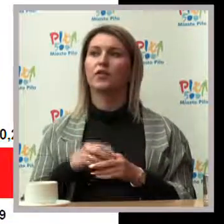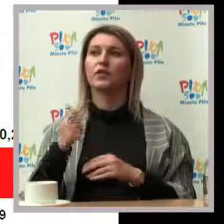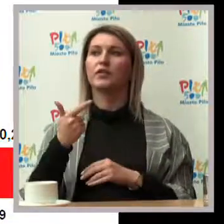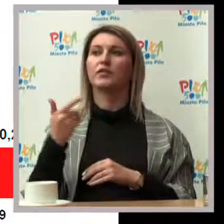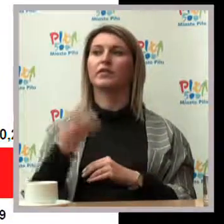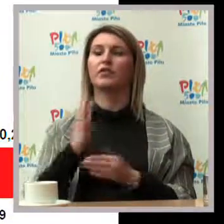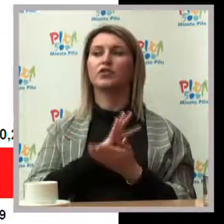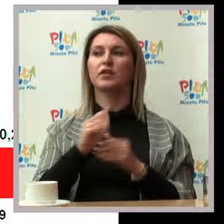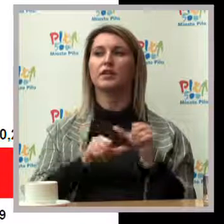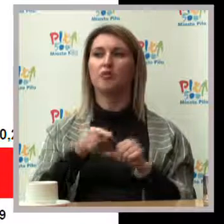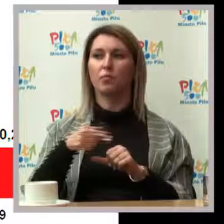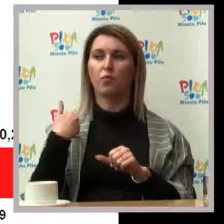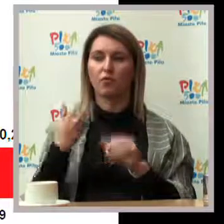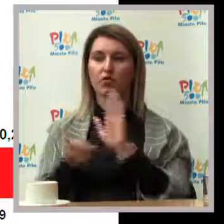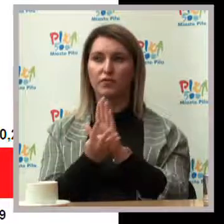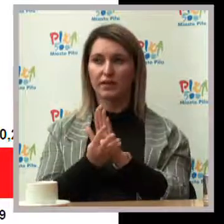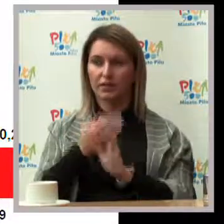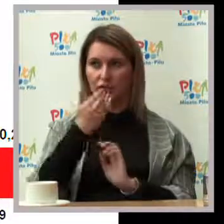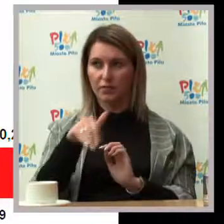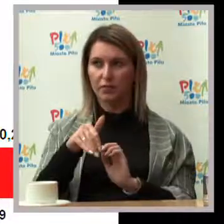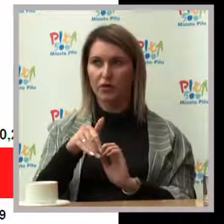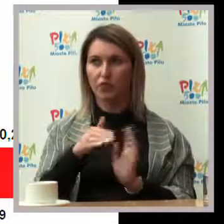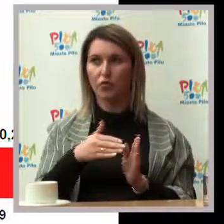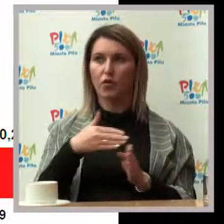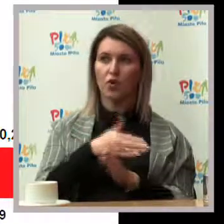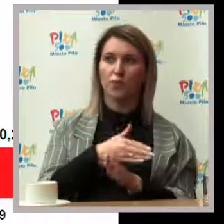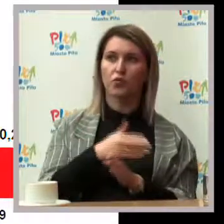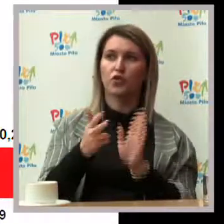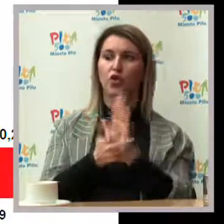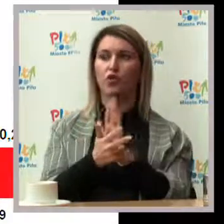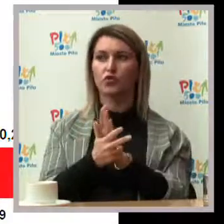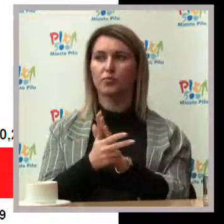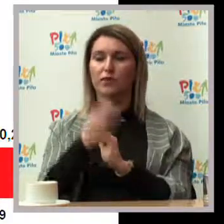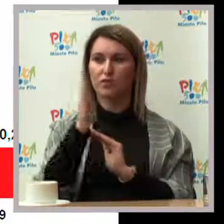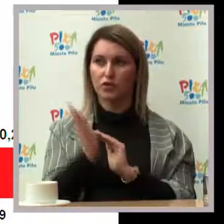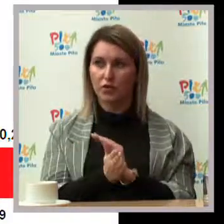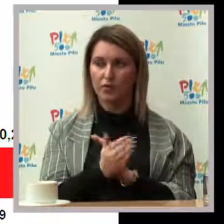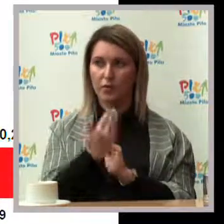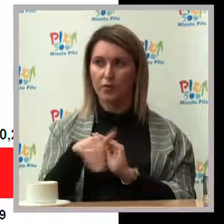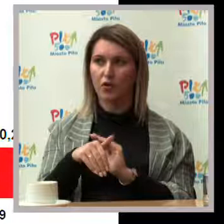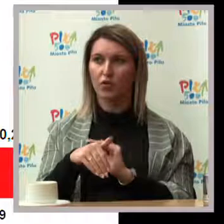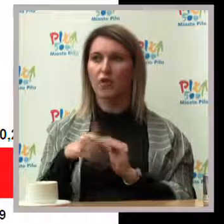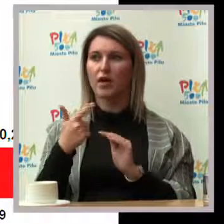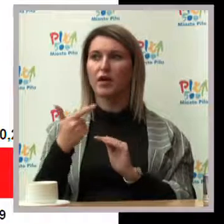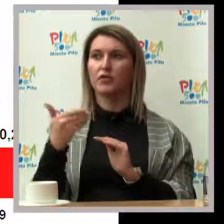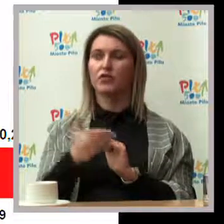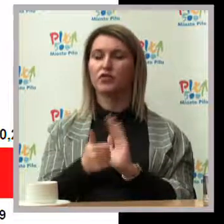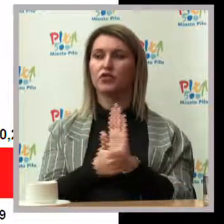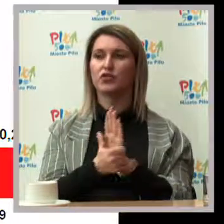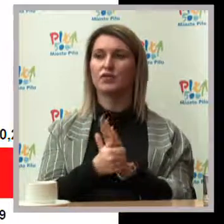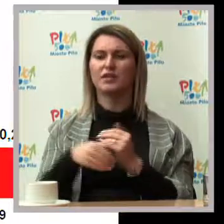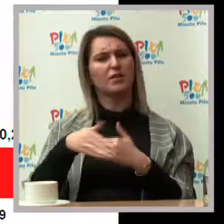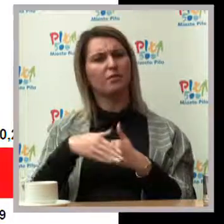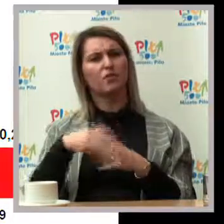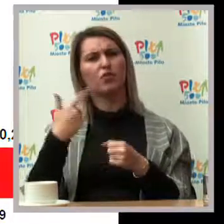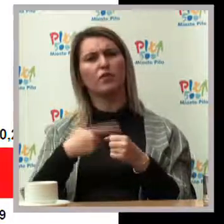19 milionów, w roku 2015 18,5 i w roku 2016 niespełna 20. To jest potwierdzenie tego,